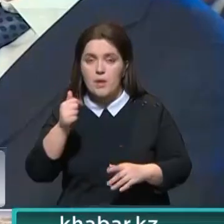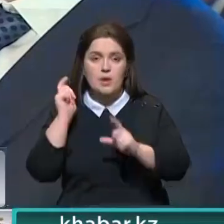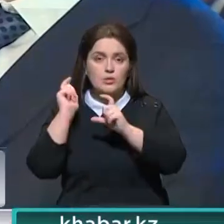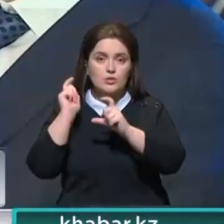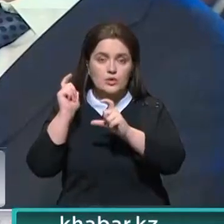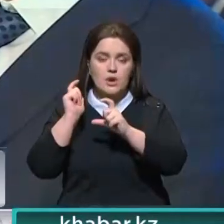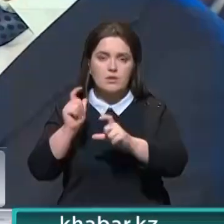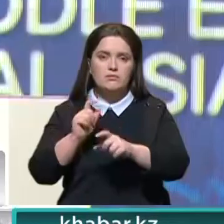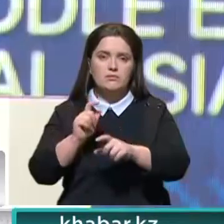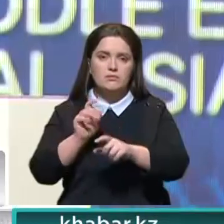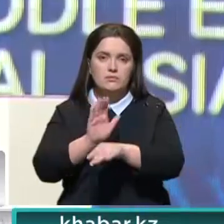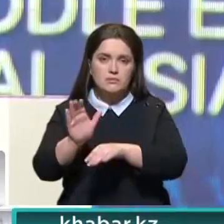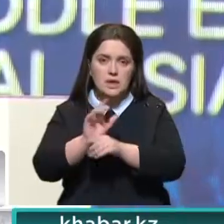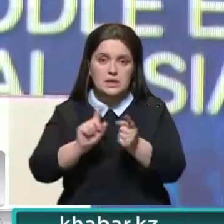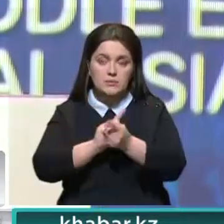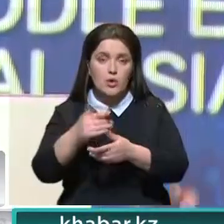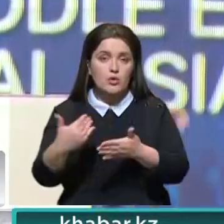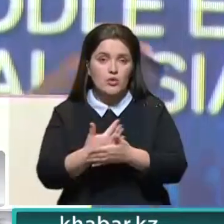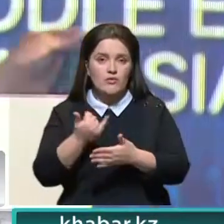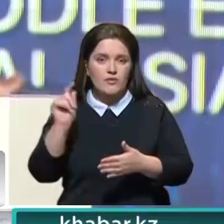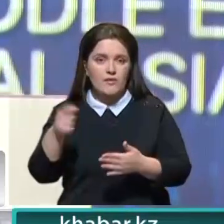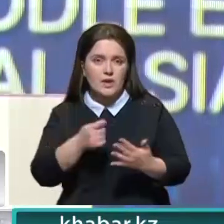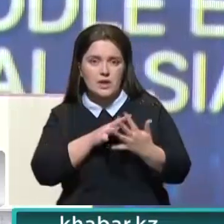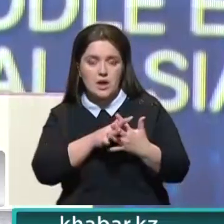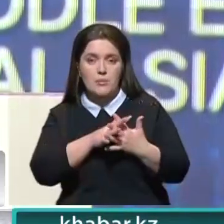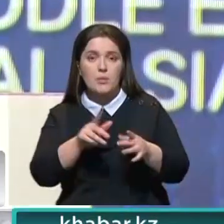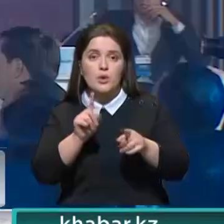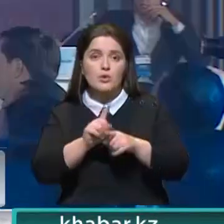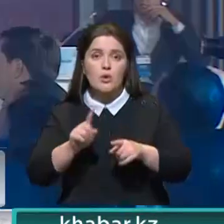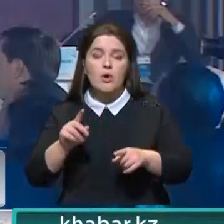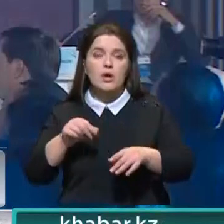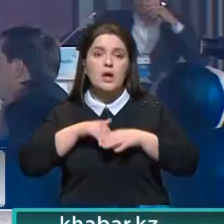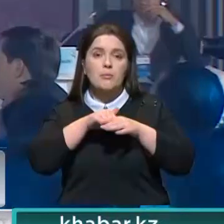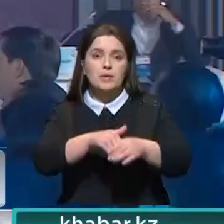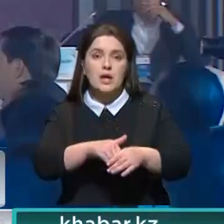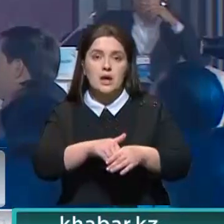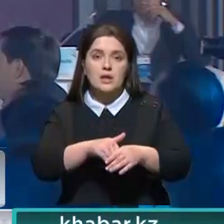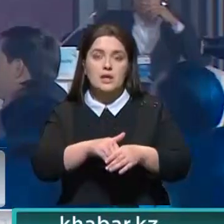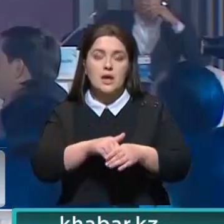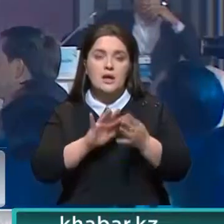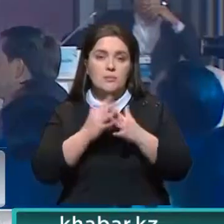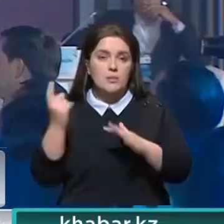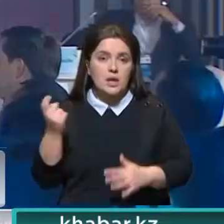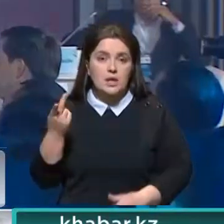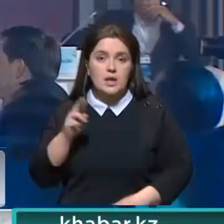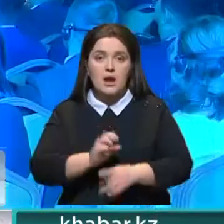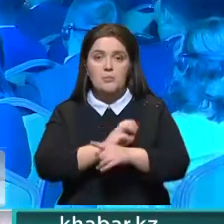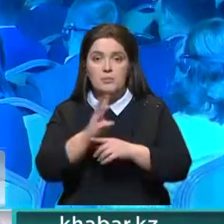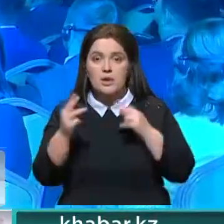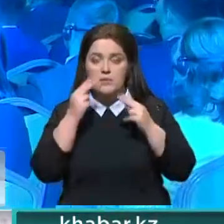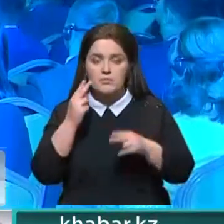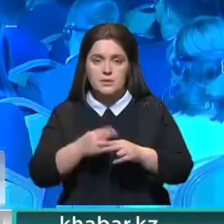к логистическим изменениям в новых геополитических условиях. Затронули также сферу капиталовложений в агропромышленный комплекс для